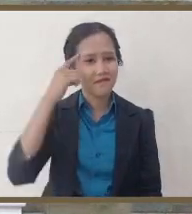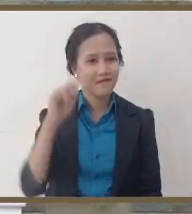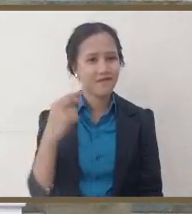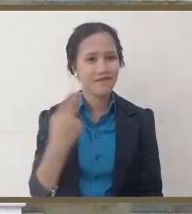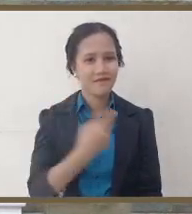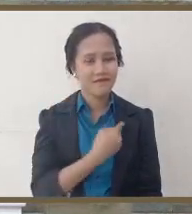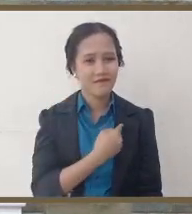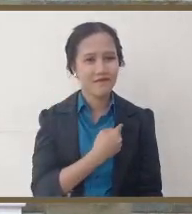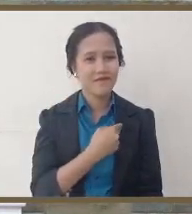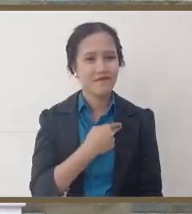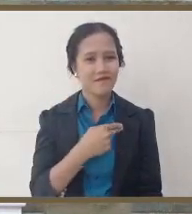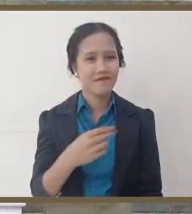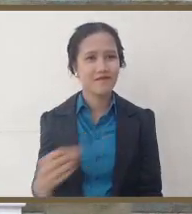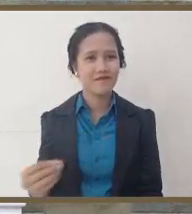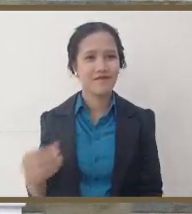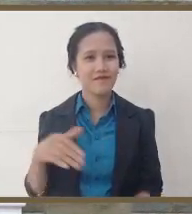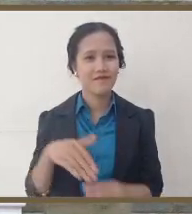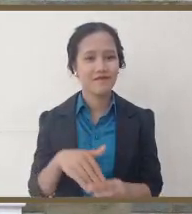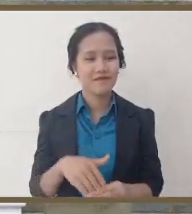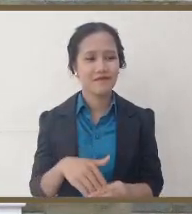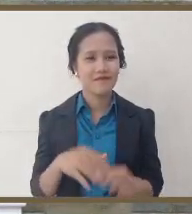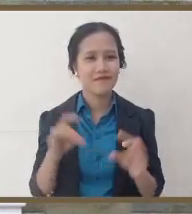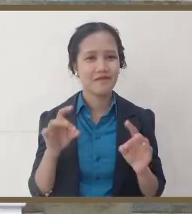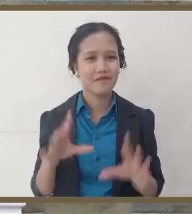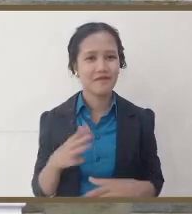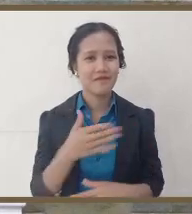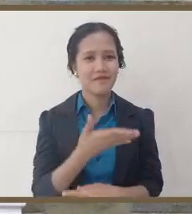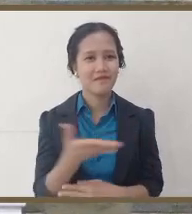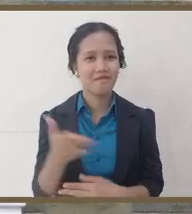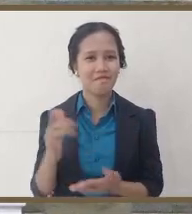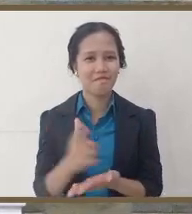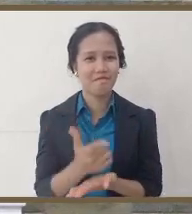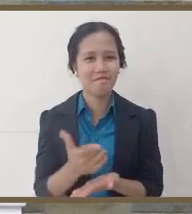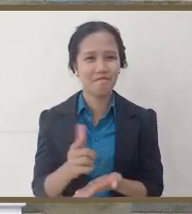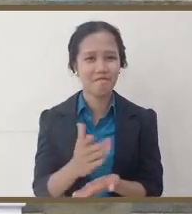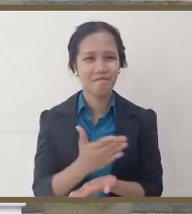sa pangangaral ng Ibanghelyo.